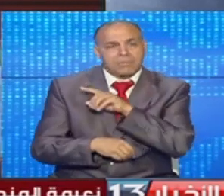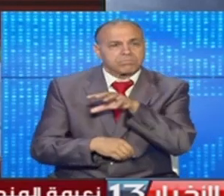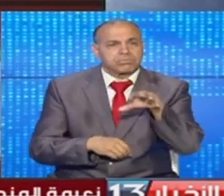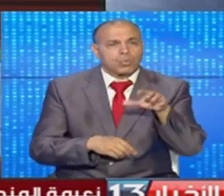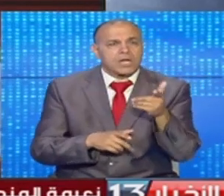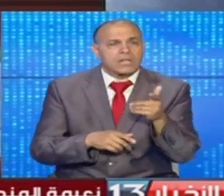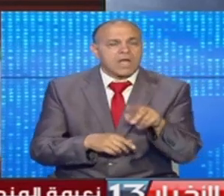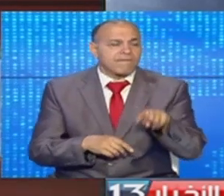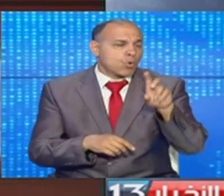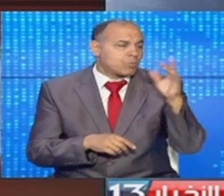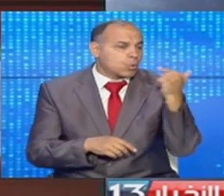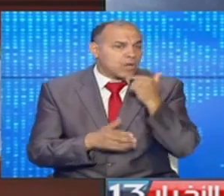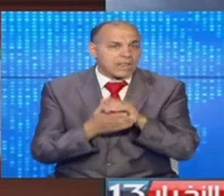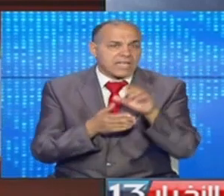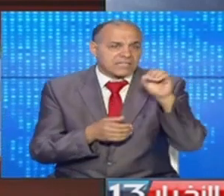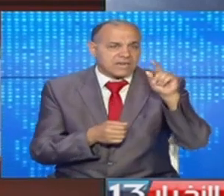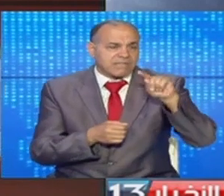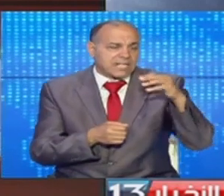سنة 2015 كان